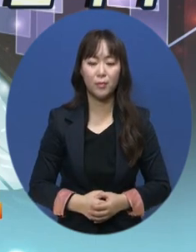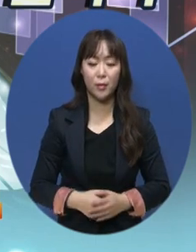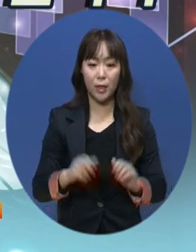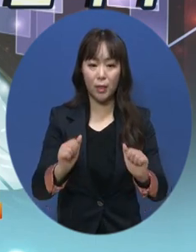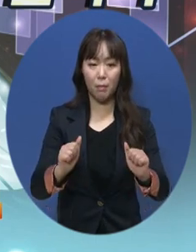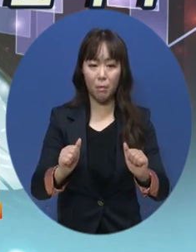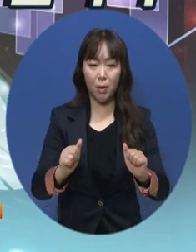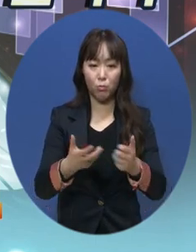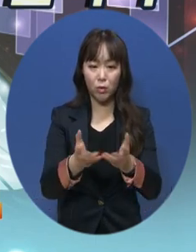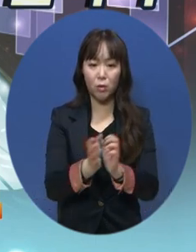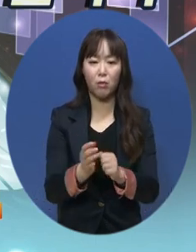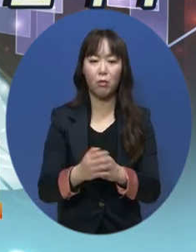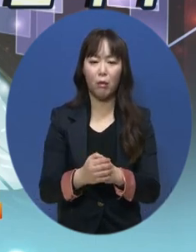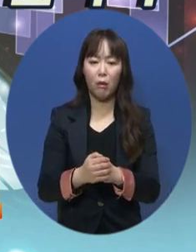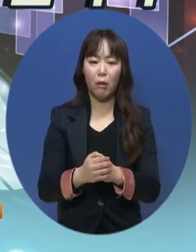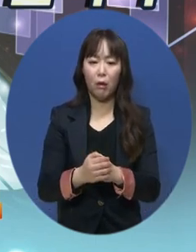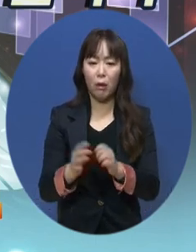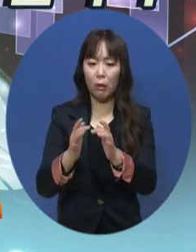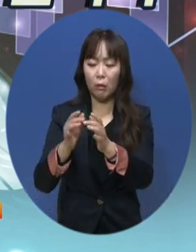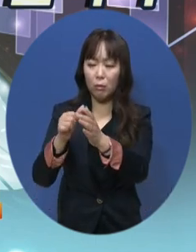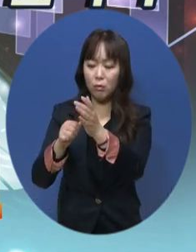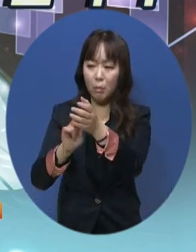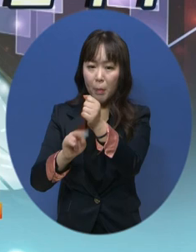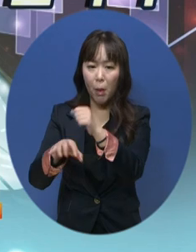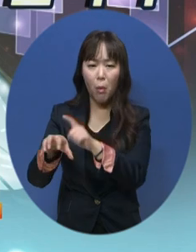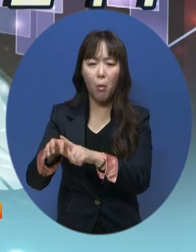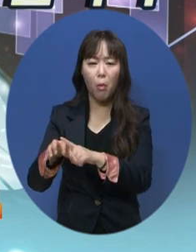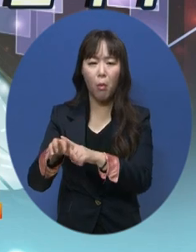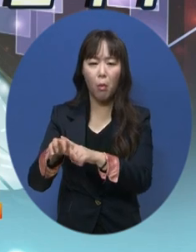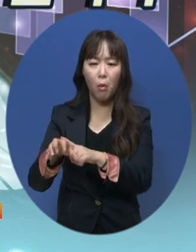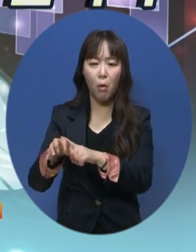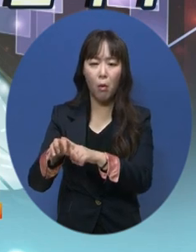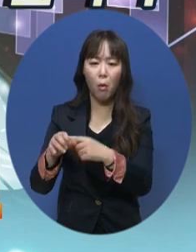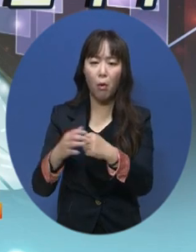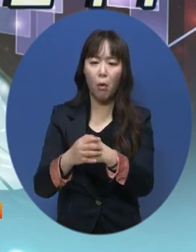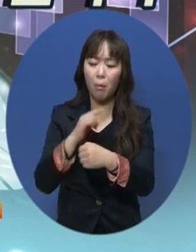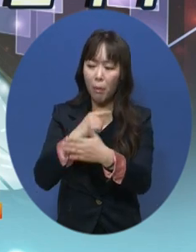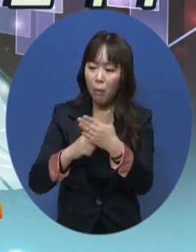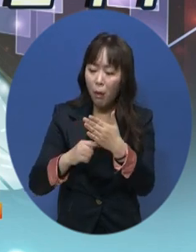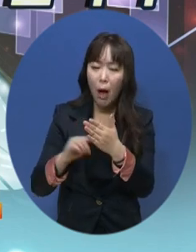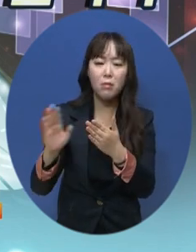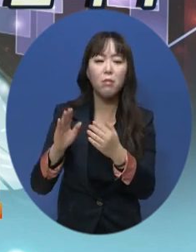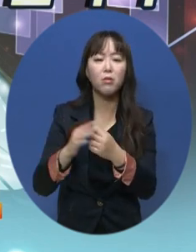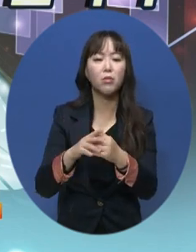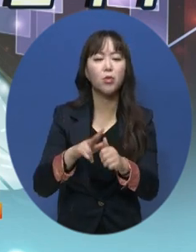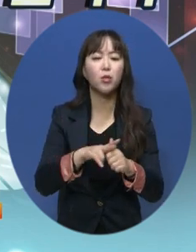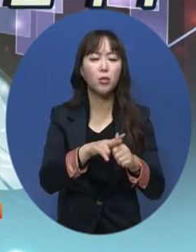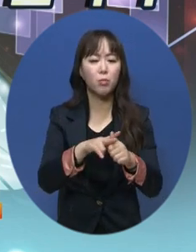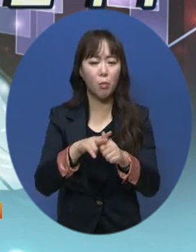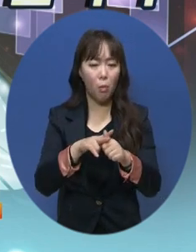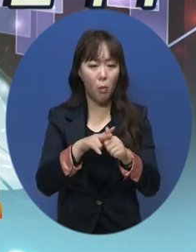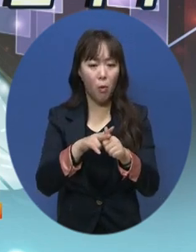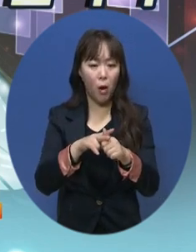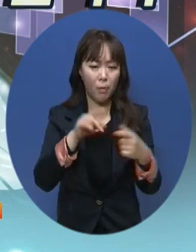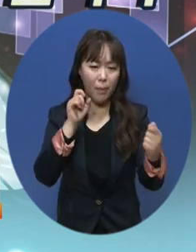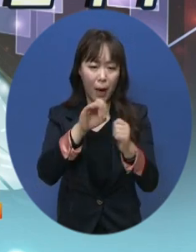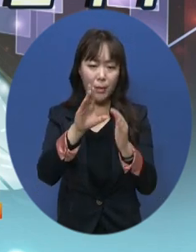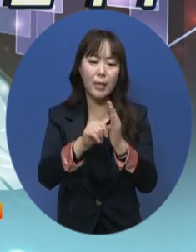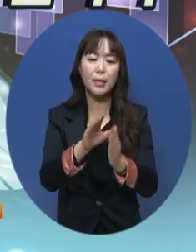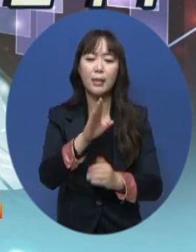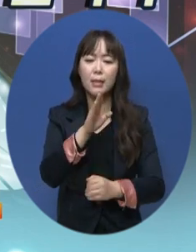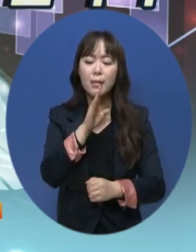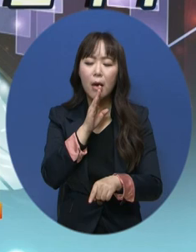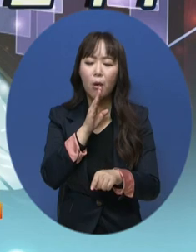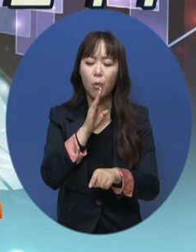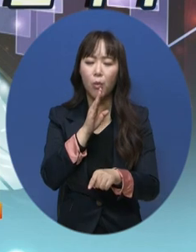재판부는 피고와 형식상 불리하게 대한 것이 아니더라도 전자정보에 접근하는 데